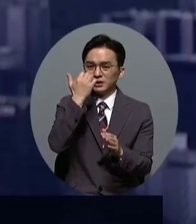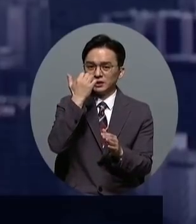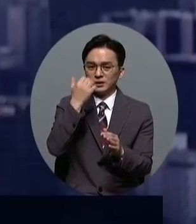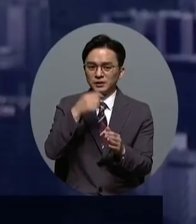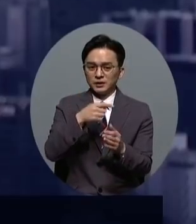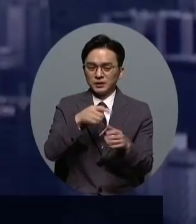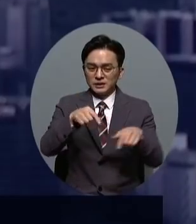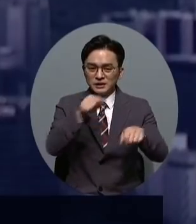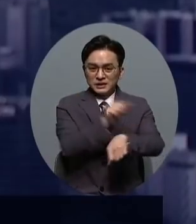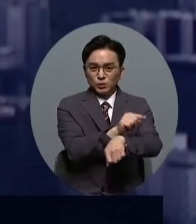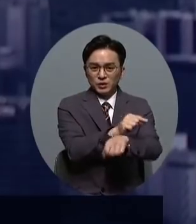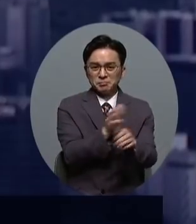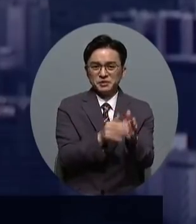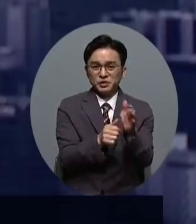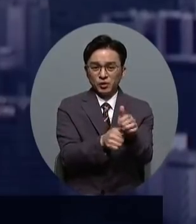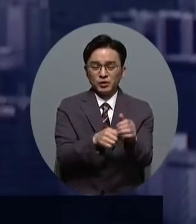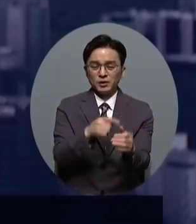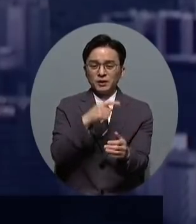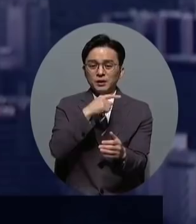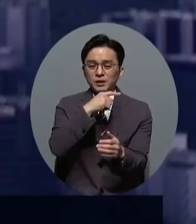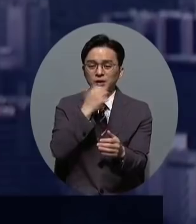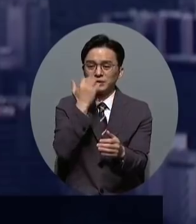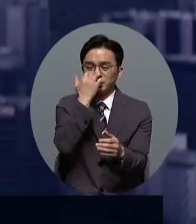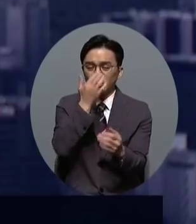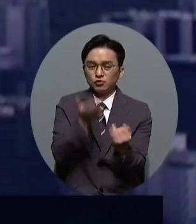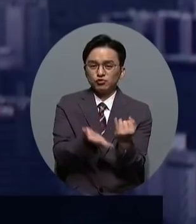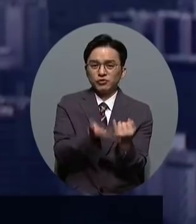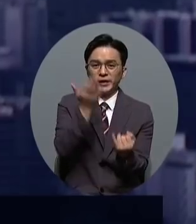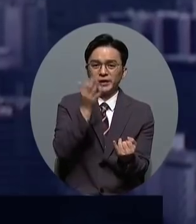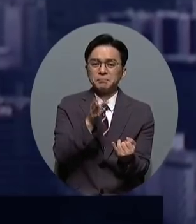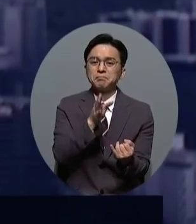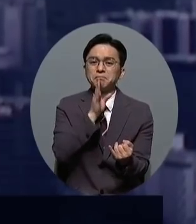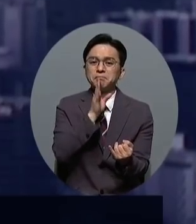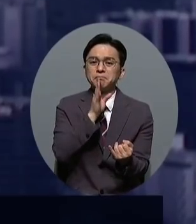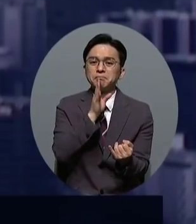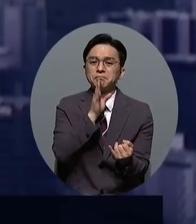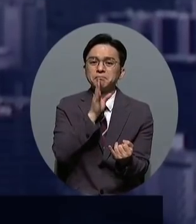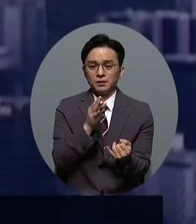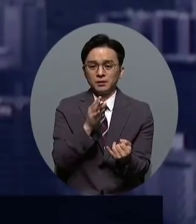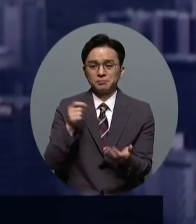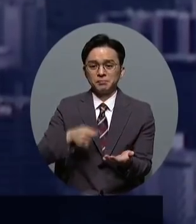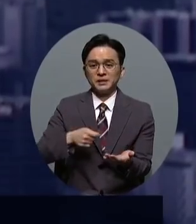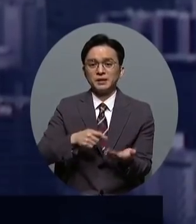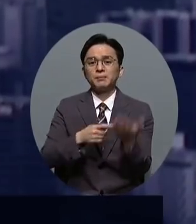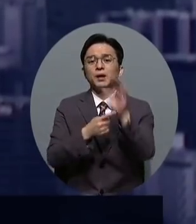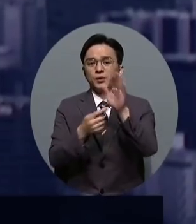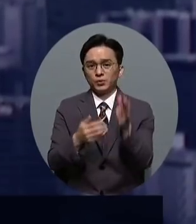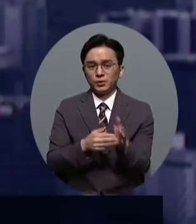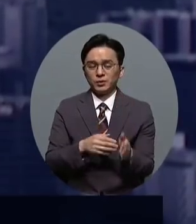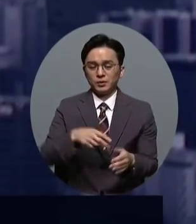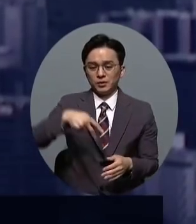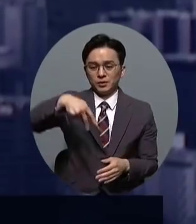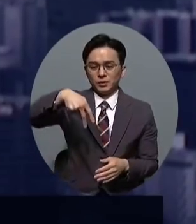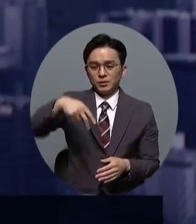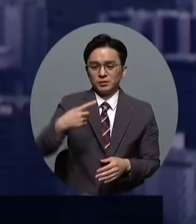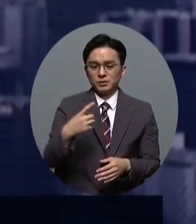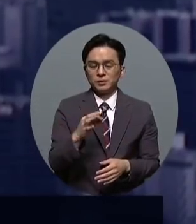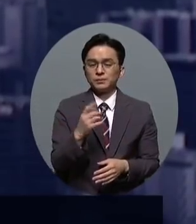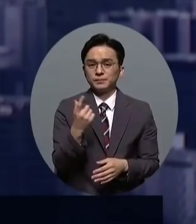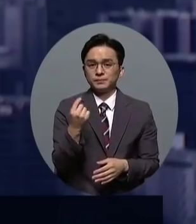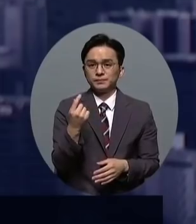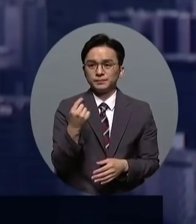예. 피해자가 하나는 그 직장 동료로부터 중간간을 당하는 거고 또 하나는 이제 서울 전 시장으로부터